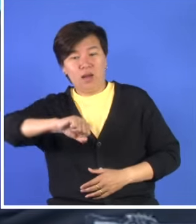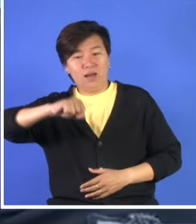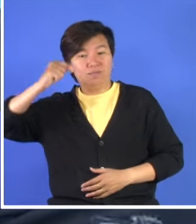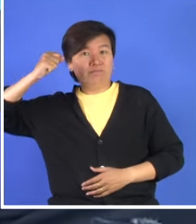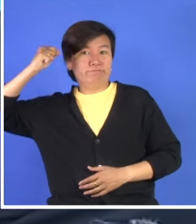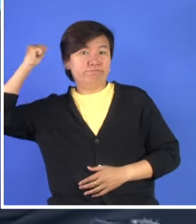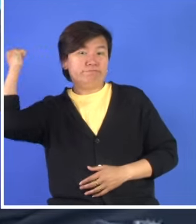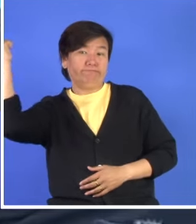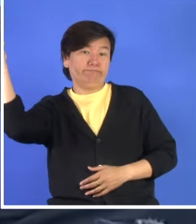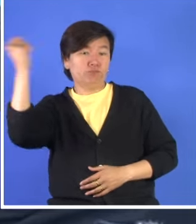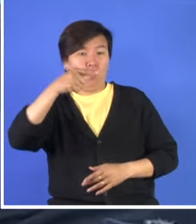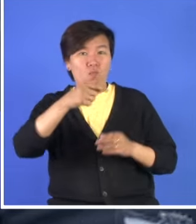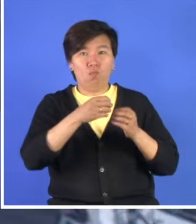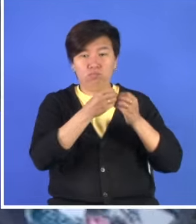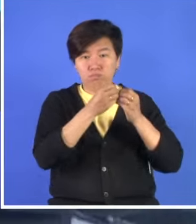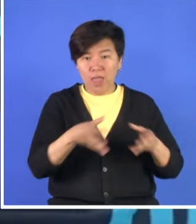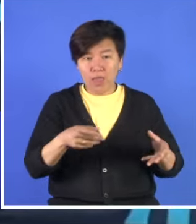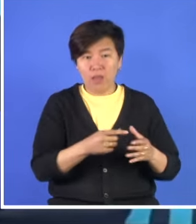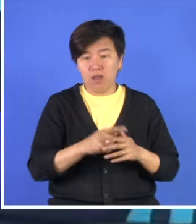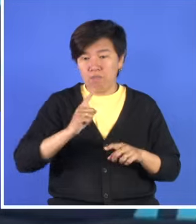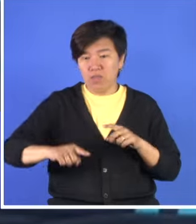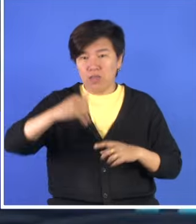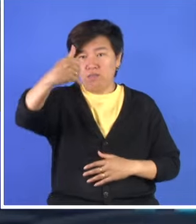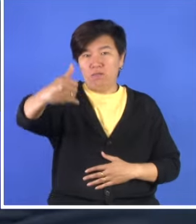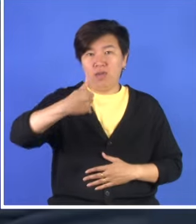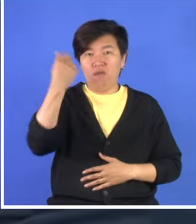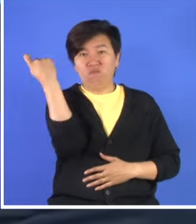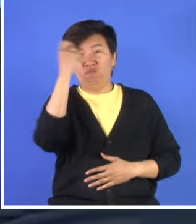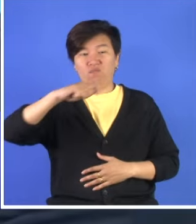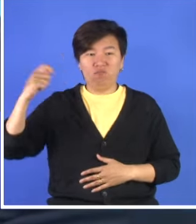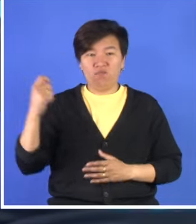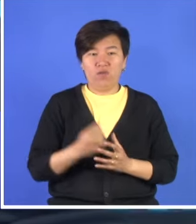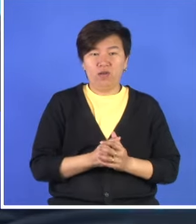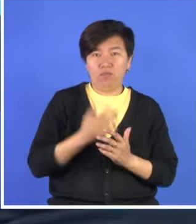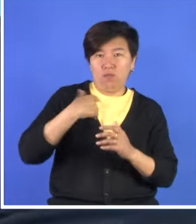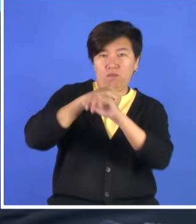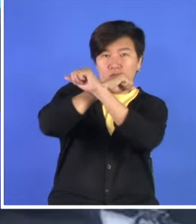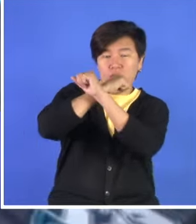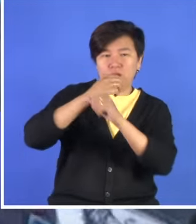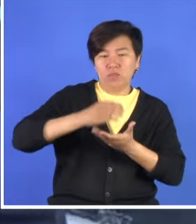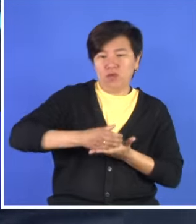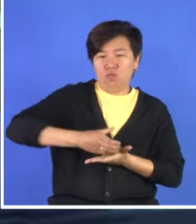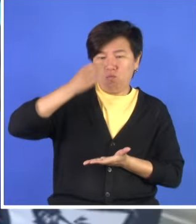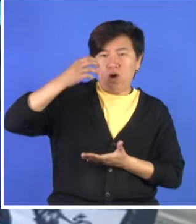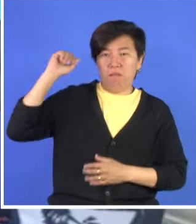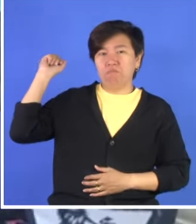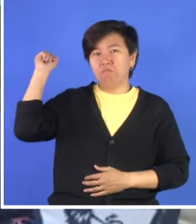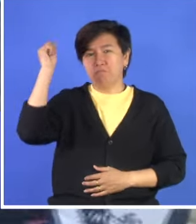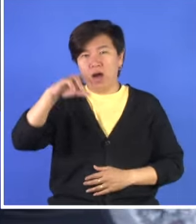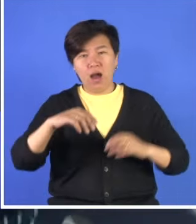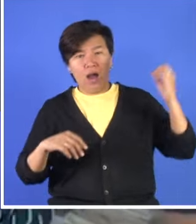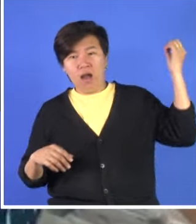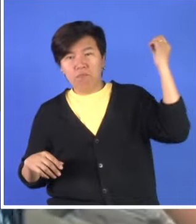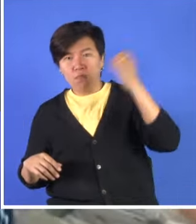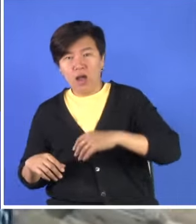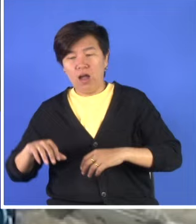ผมพวกผมก็หาอะไรมาป้องกันตัวก็มีปาคงปาขวดใส่กันท ั ้งสองฝ่ายครับผู้ก่อเหตุครับ ข